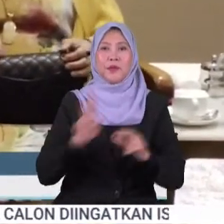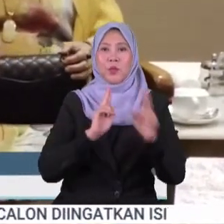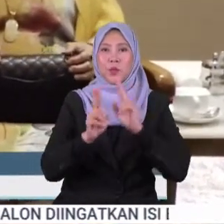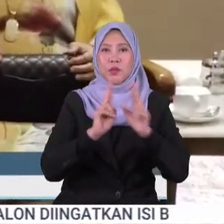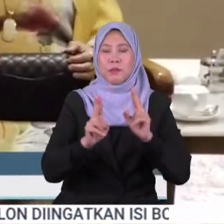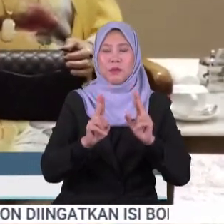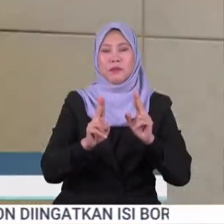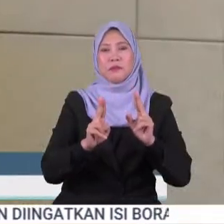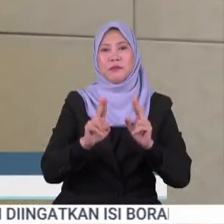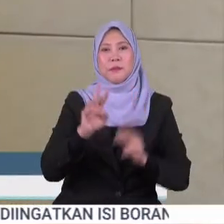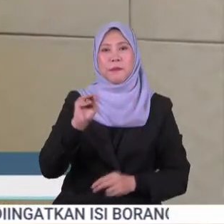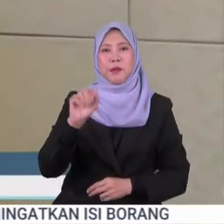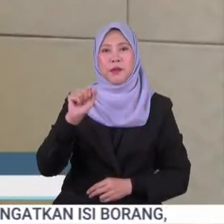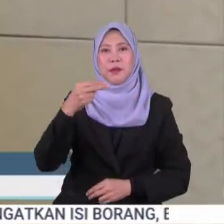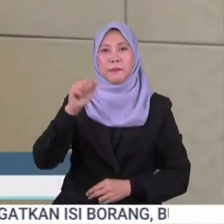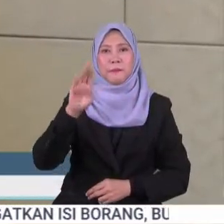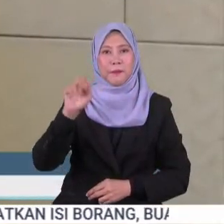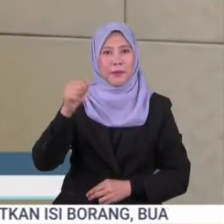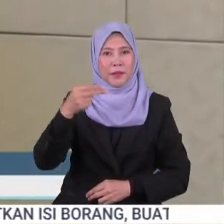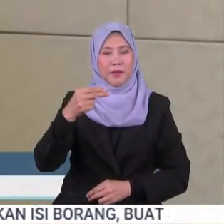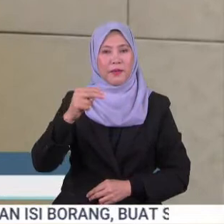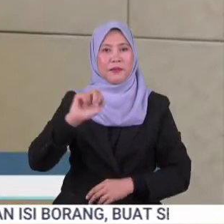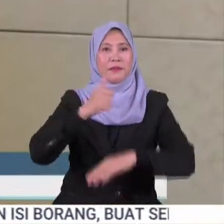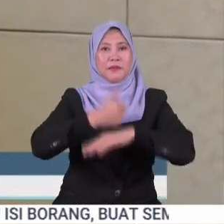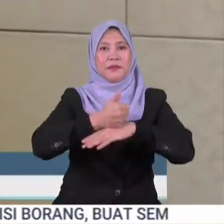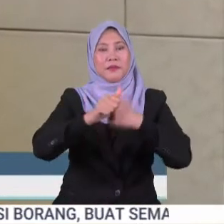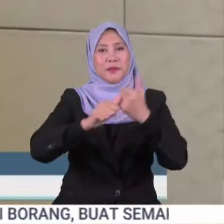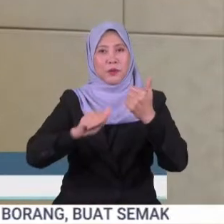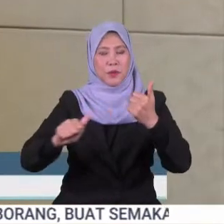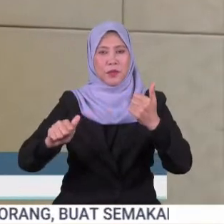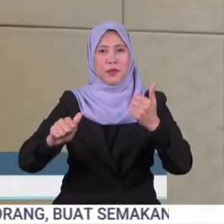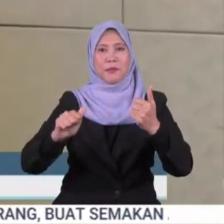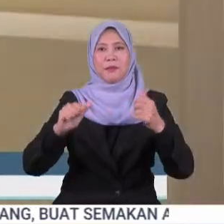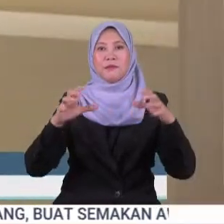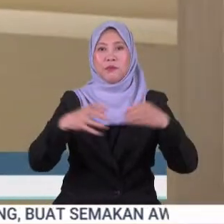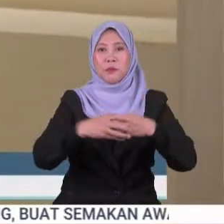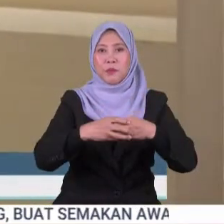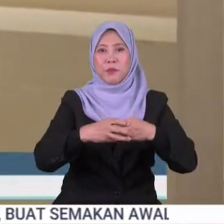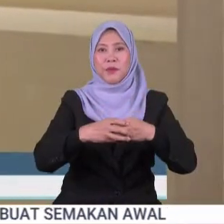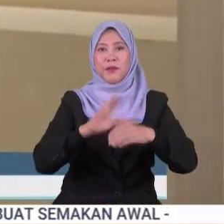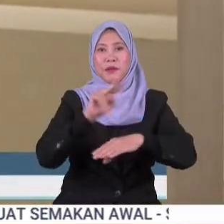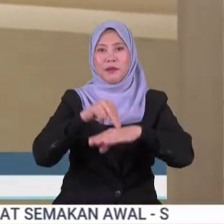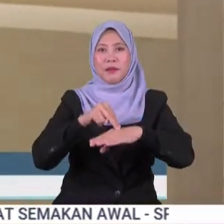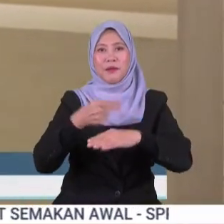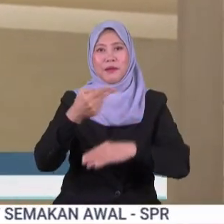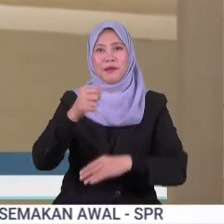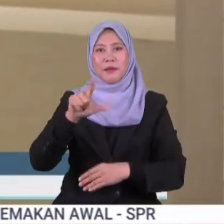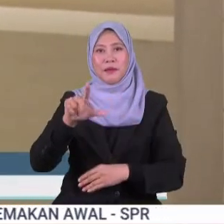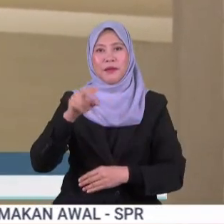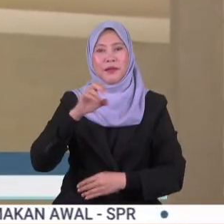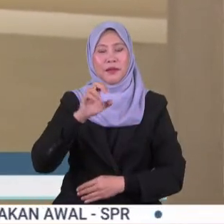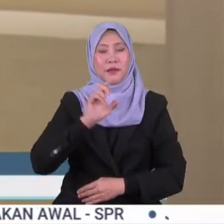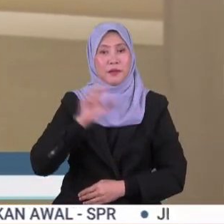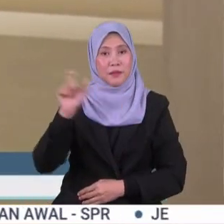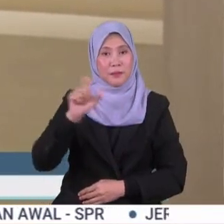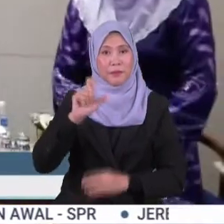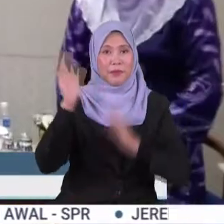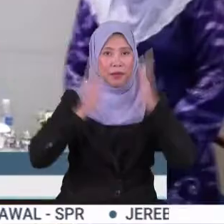Tautan Ukhuwah dan Mahabbah bersempena Jawatan Kuasa Muzakarah Majlis Kebangsaan bagi Hal Ehwal Agama Islam